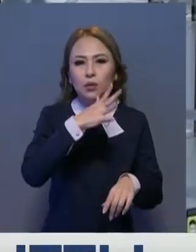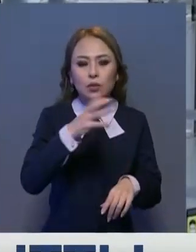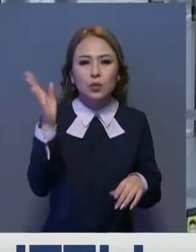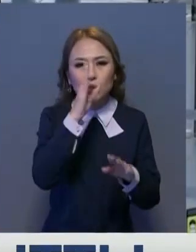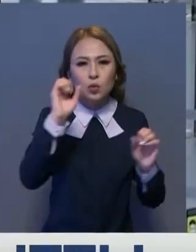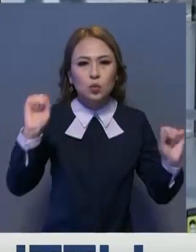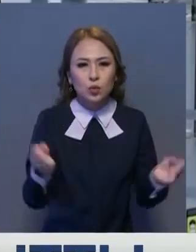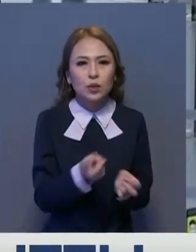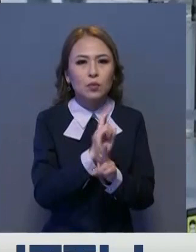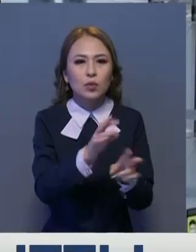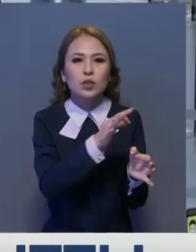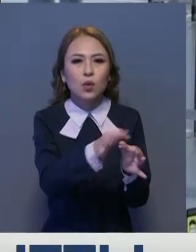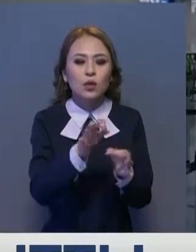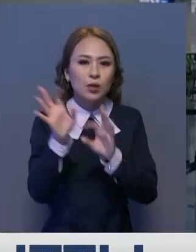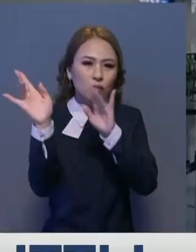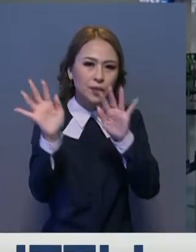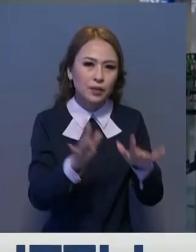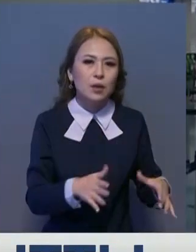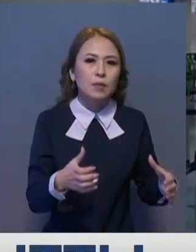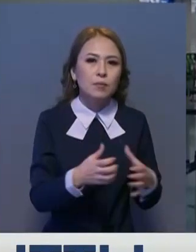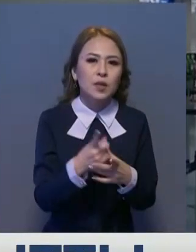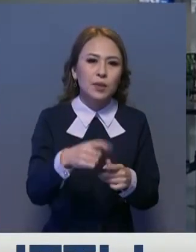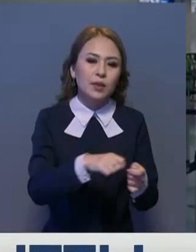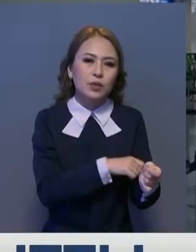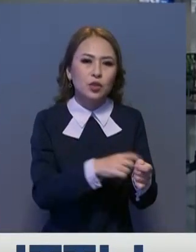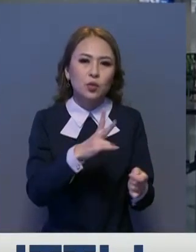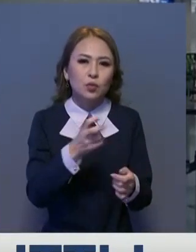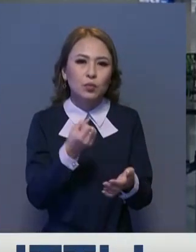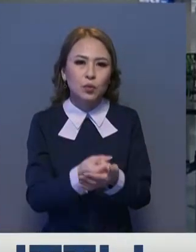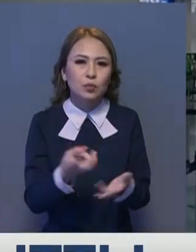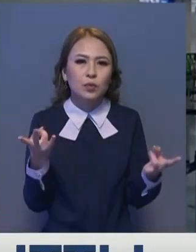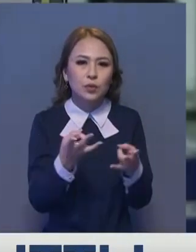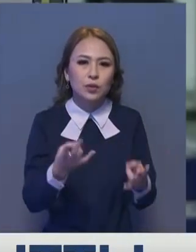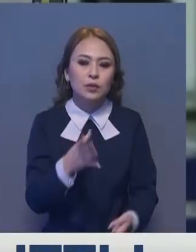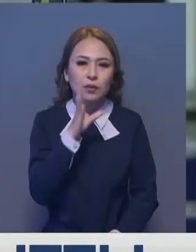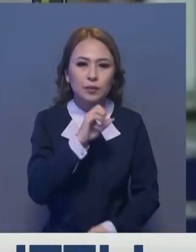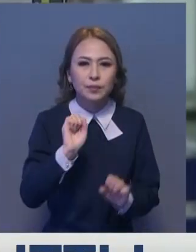суытып, кейбір өңірлерде жауған қардың биіктігі 1 метрге дейін жетуі мүмкін деп отыр.